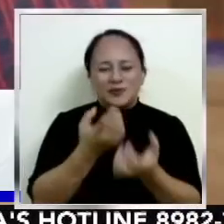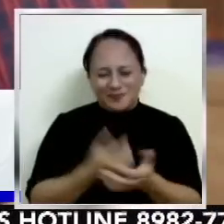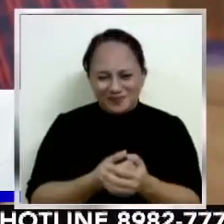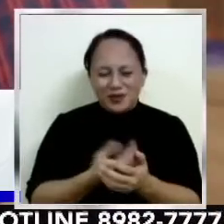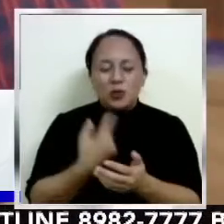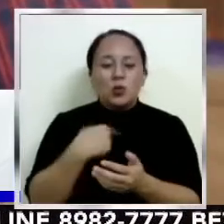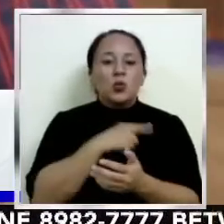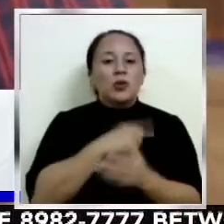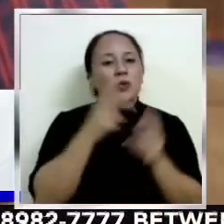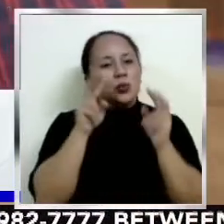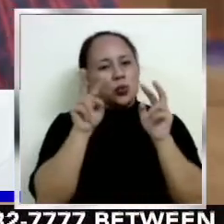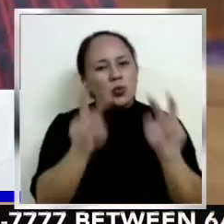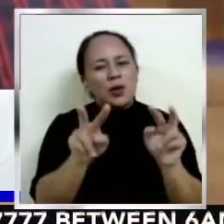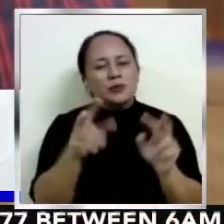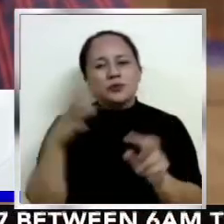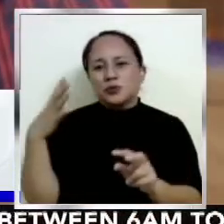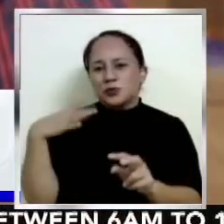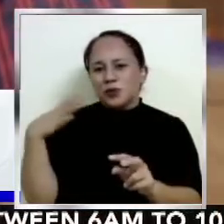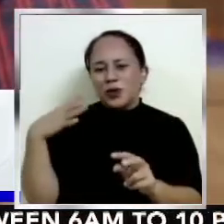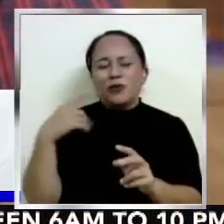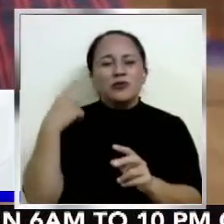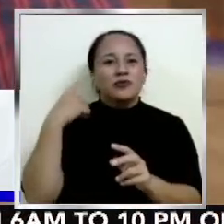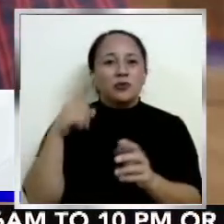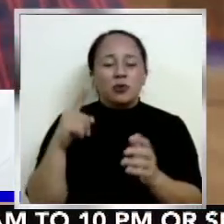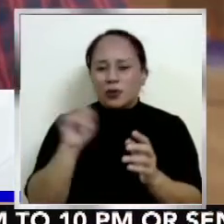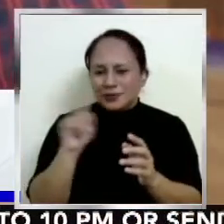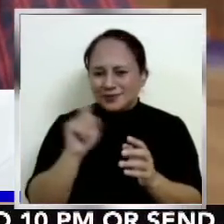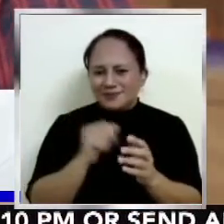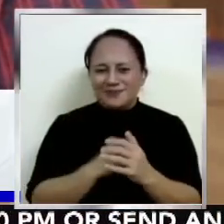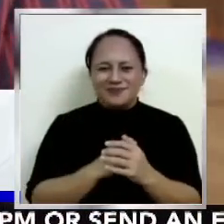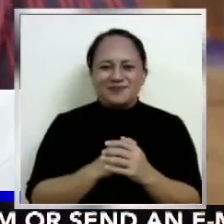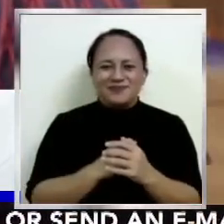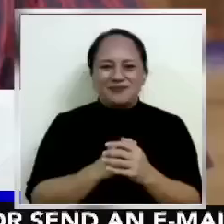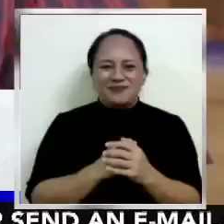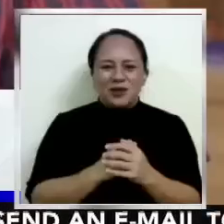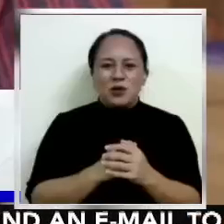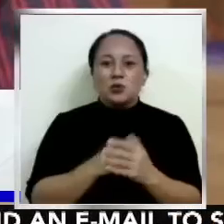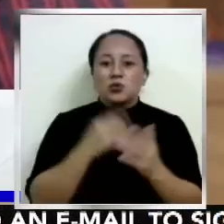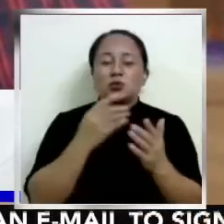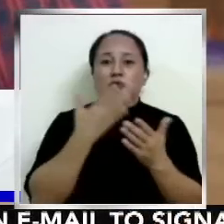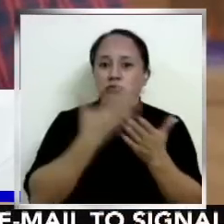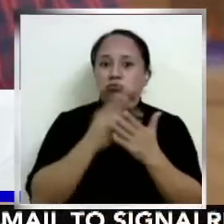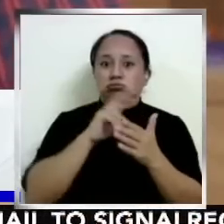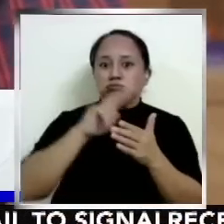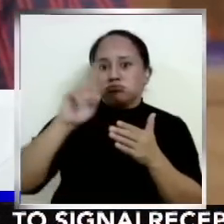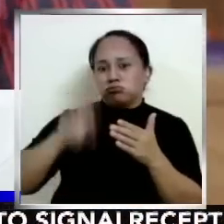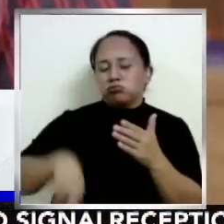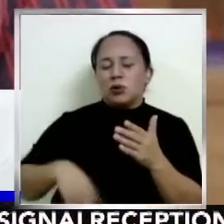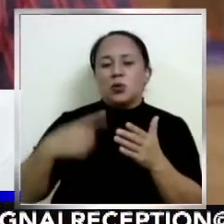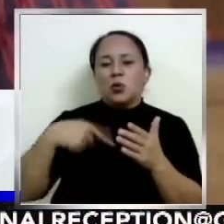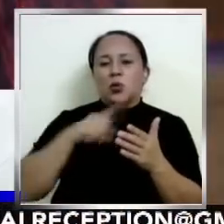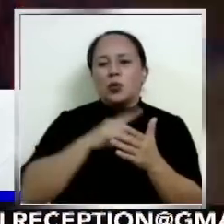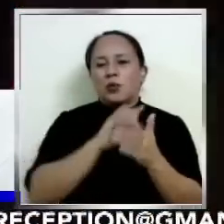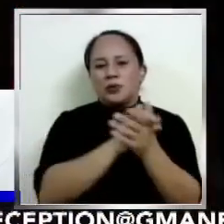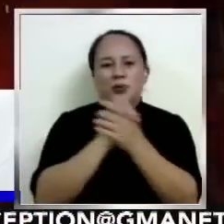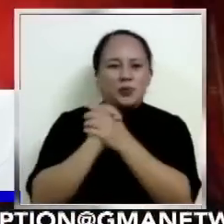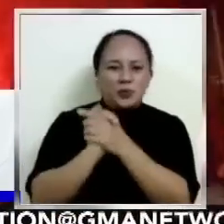watching and waiting for the good result for which we will be congratulating you